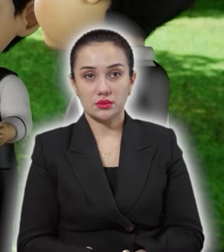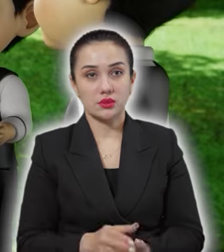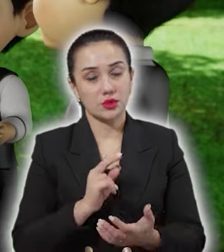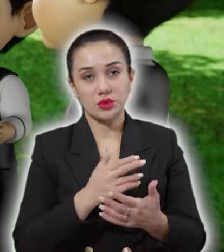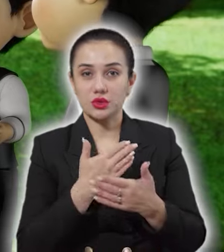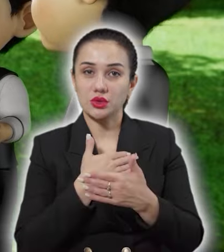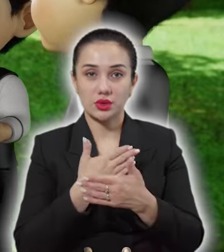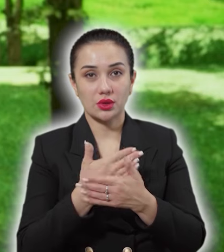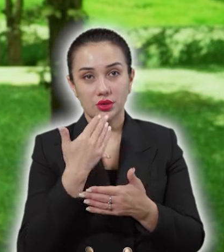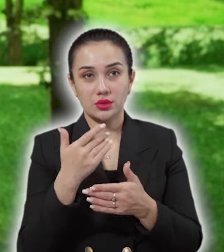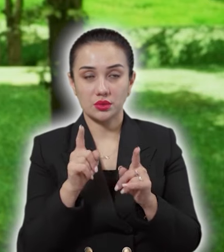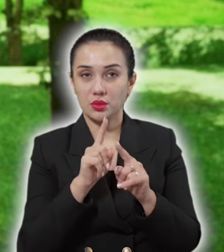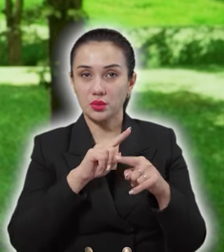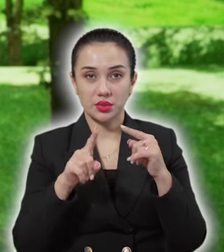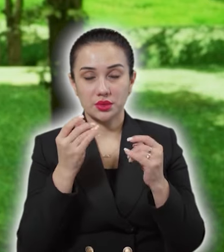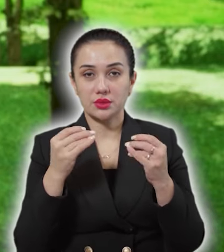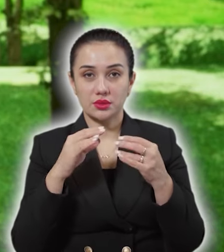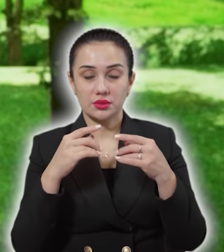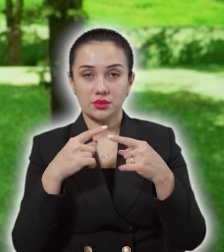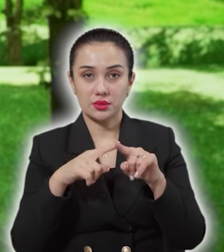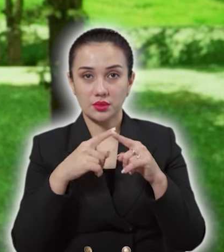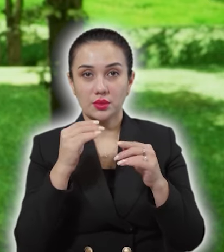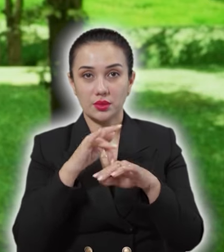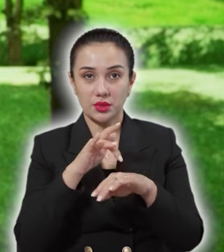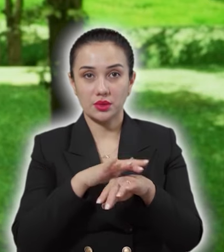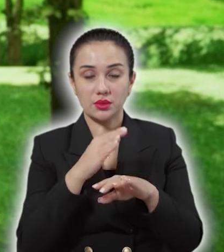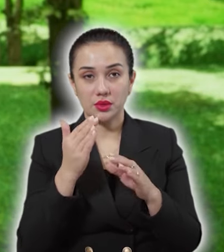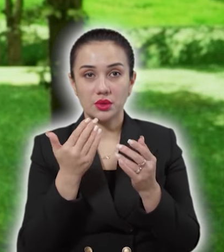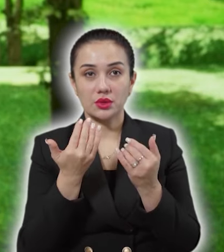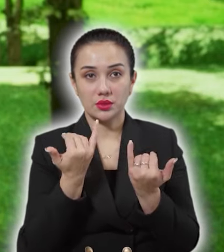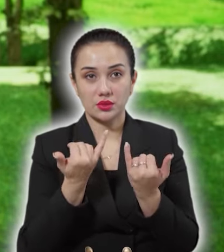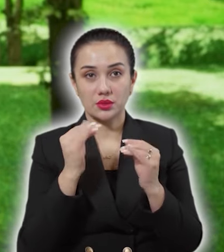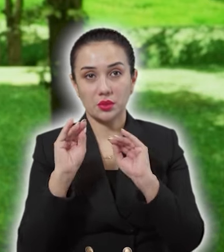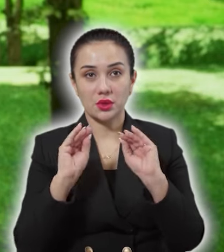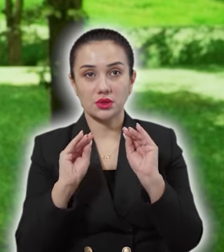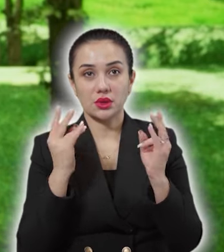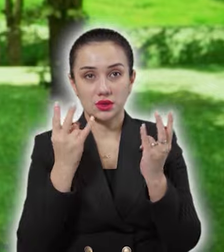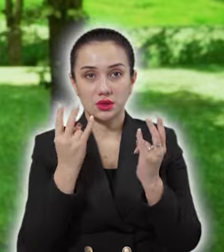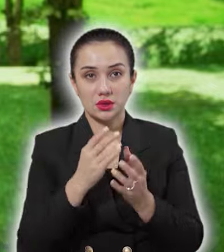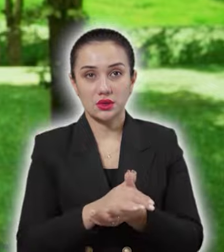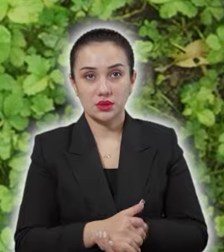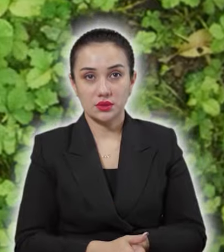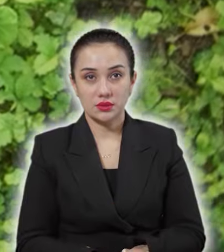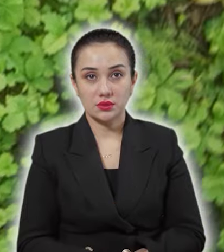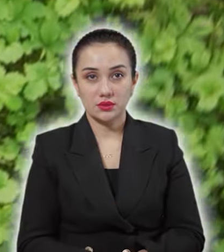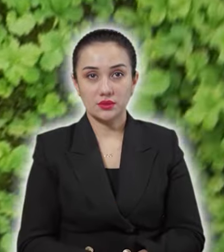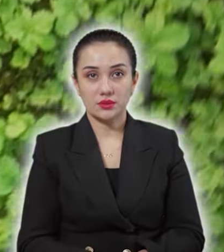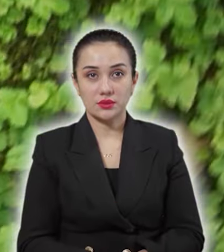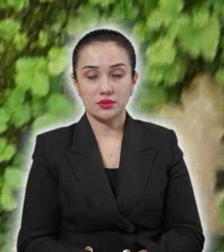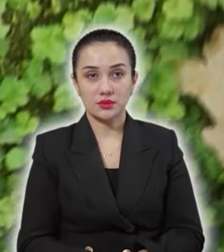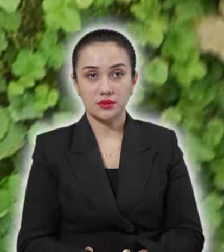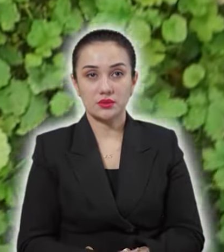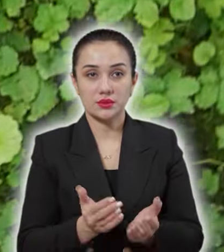Ehe, chaqqon sizlar-ku. Bir pasta bitirib qo'yibsizlar, a? Endi bularni bezash kerak.